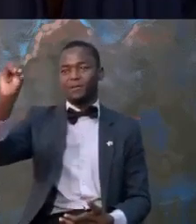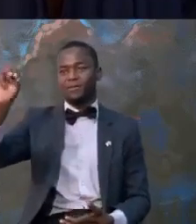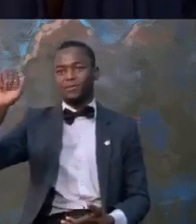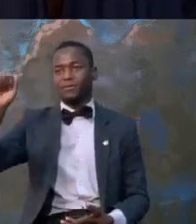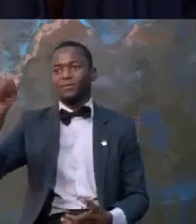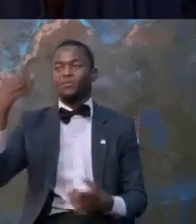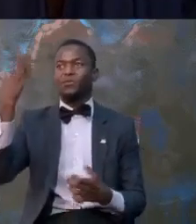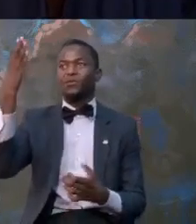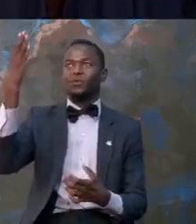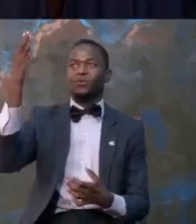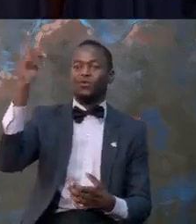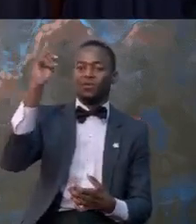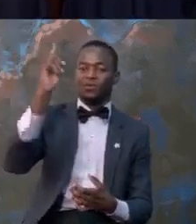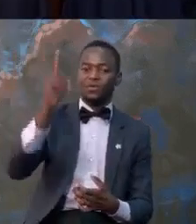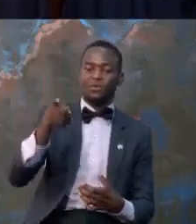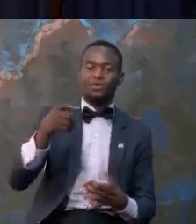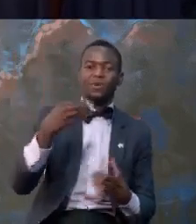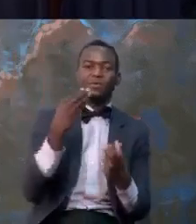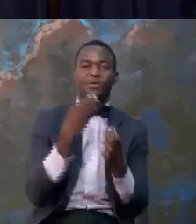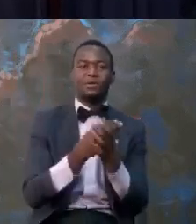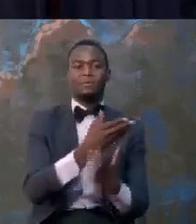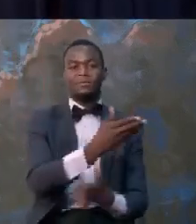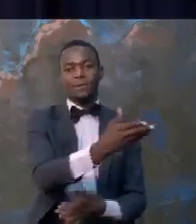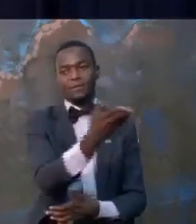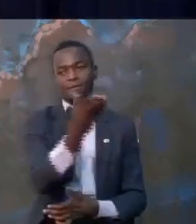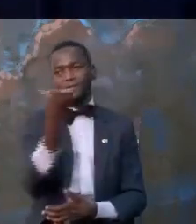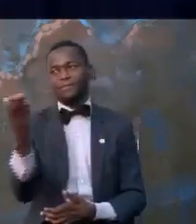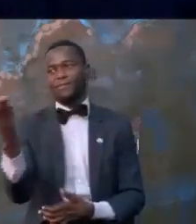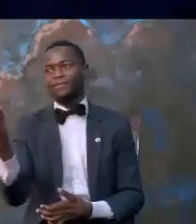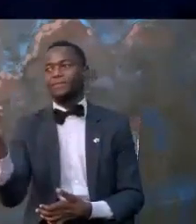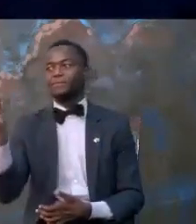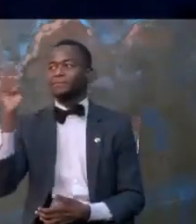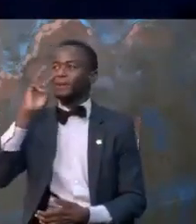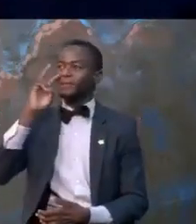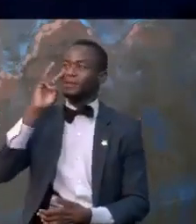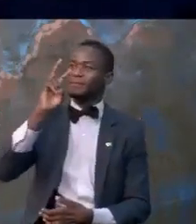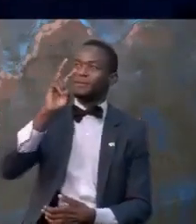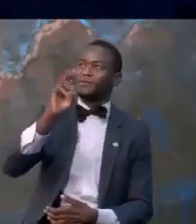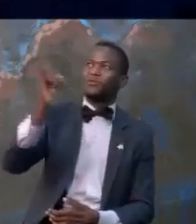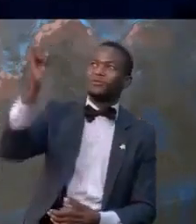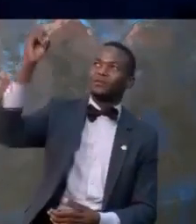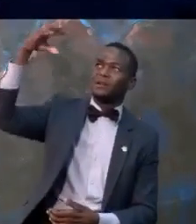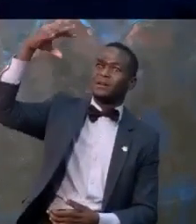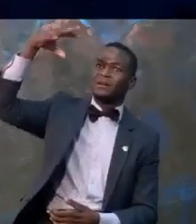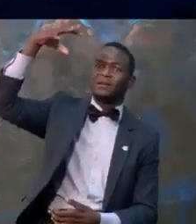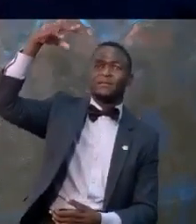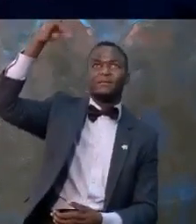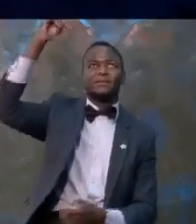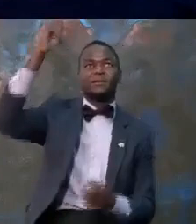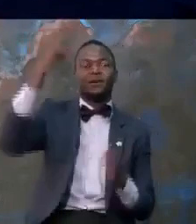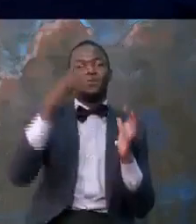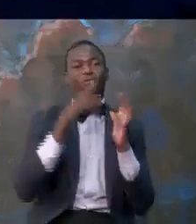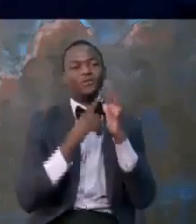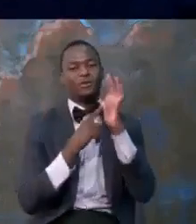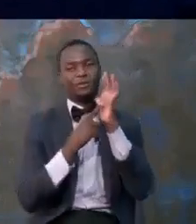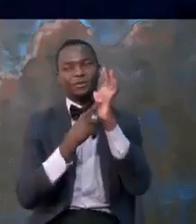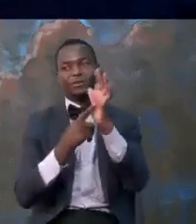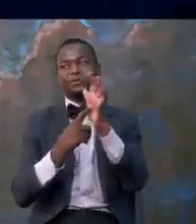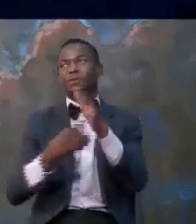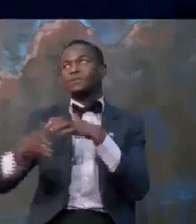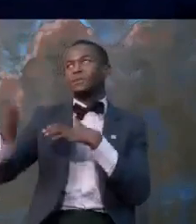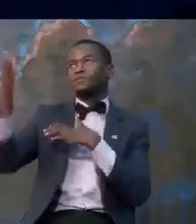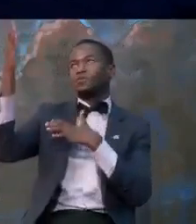Imanueli, Mungu yu nasi. Tazama nyota inaashiria kwamba